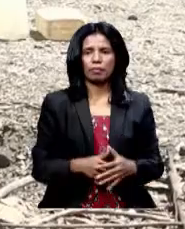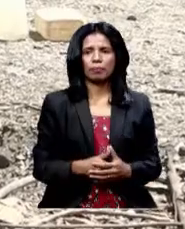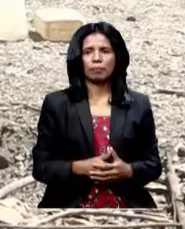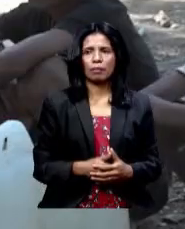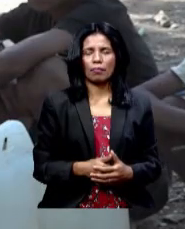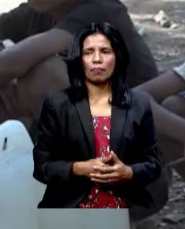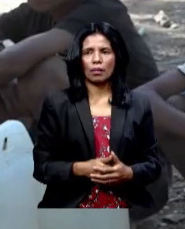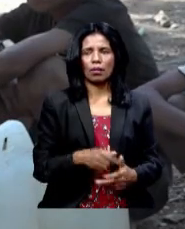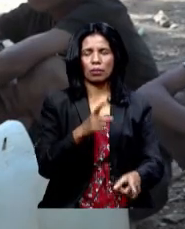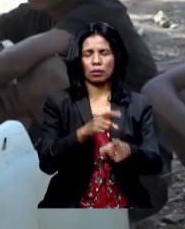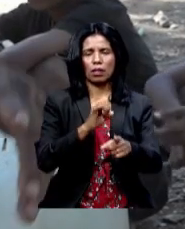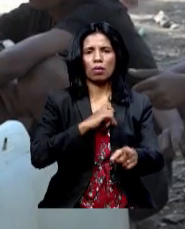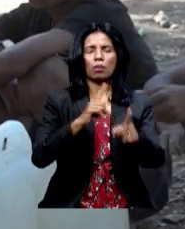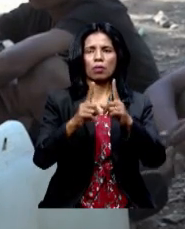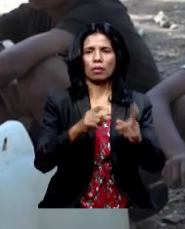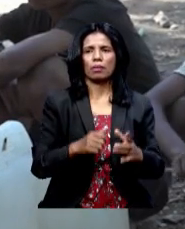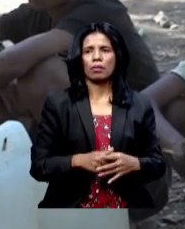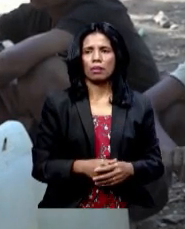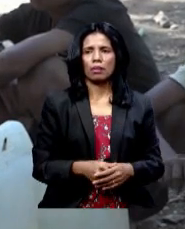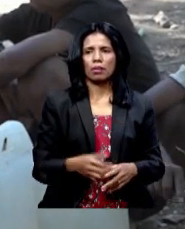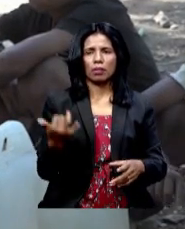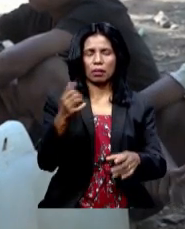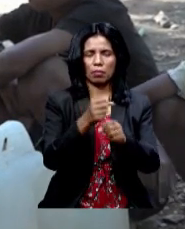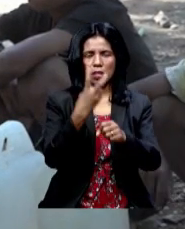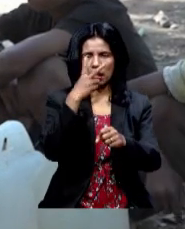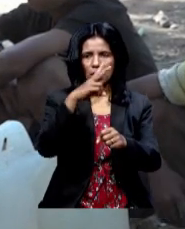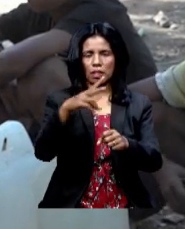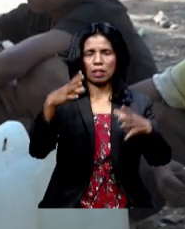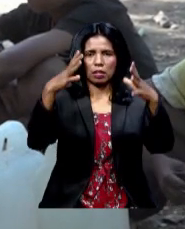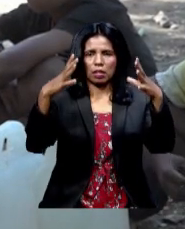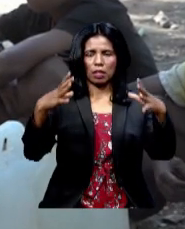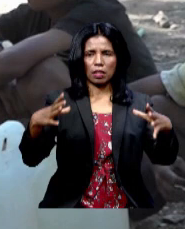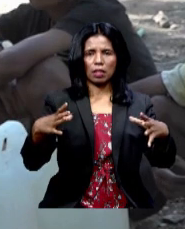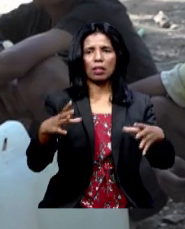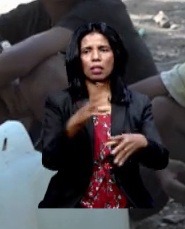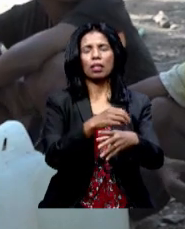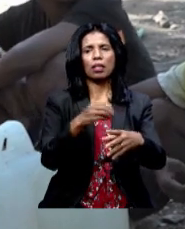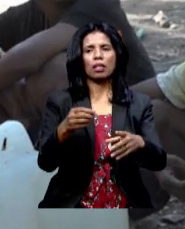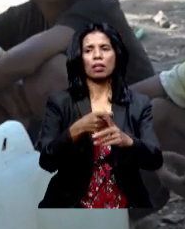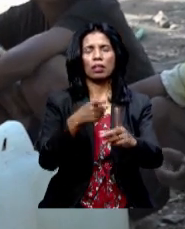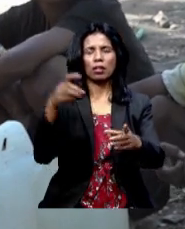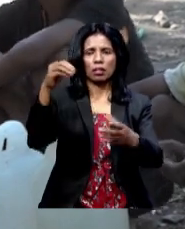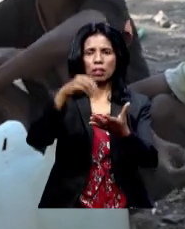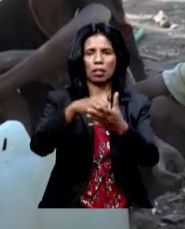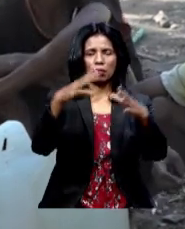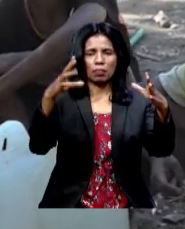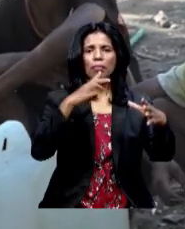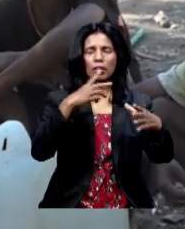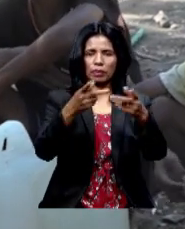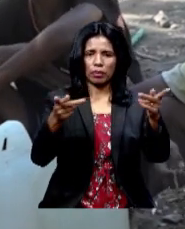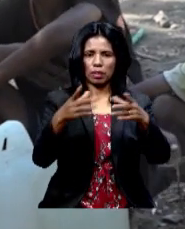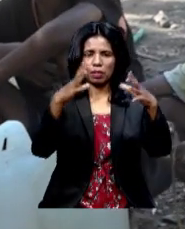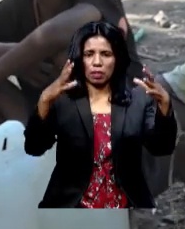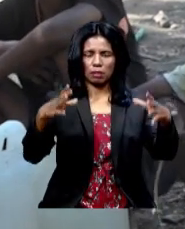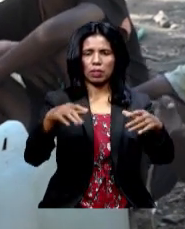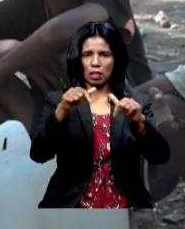na uluka koletan slae sir me haret ke ona dian tangkene ida be daras no mai tamu tangke de ne ne per